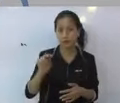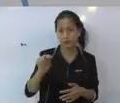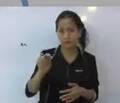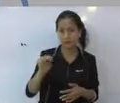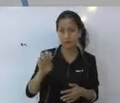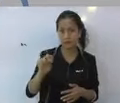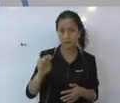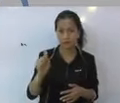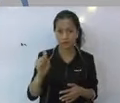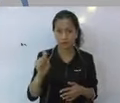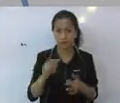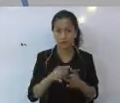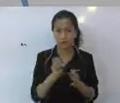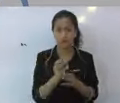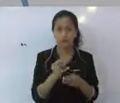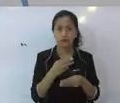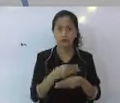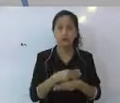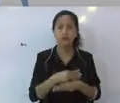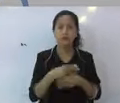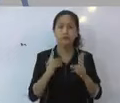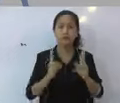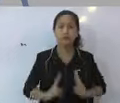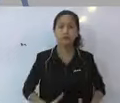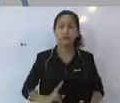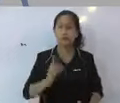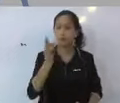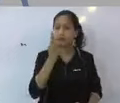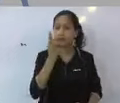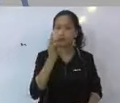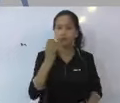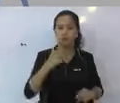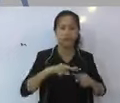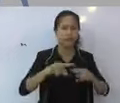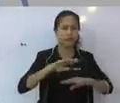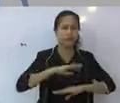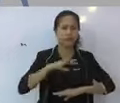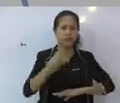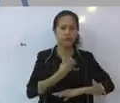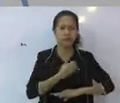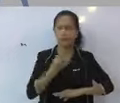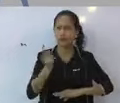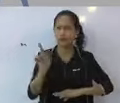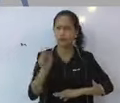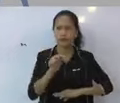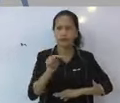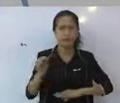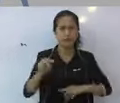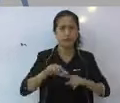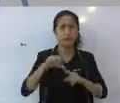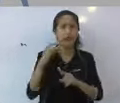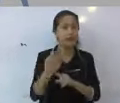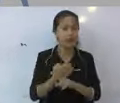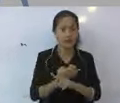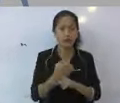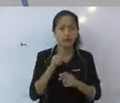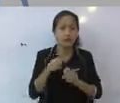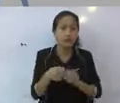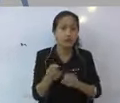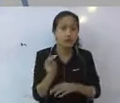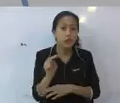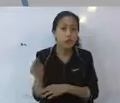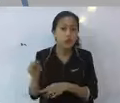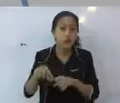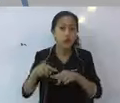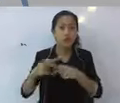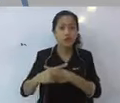nakakapag-produce ng mga healthy na mga pagkain to sustain yung mga pangangailangan ng bawat isa. So, kailangan din na pangalagaan ang